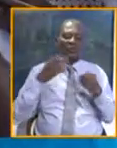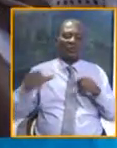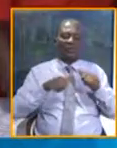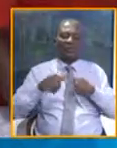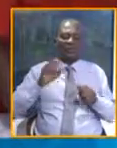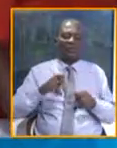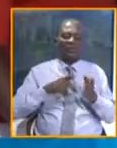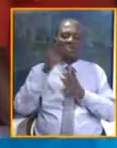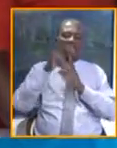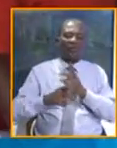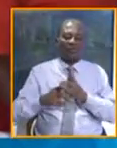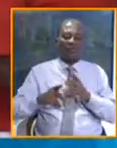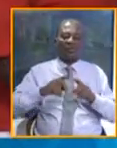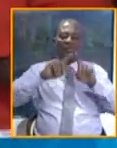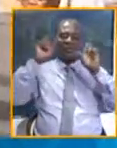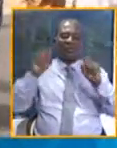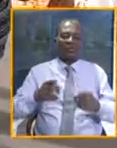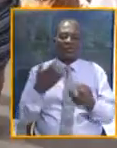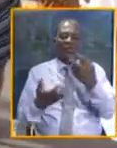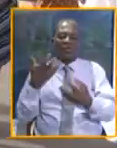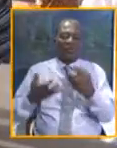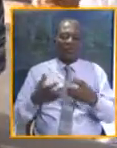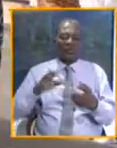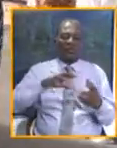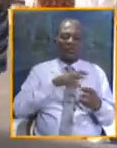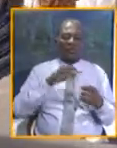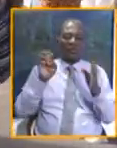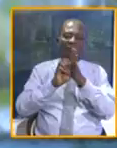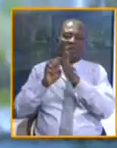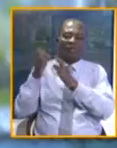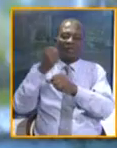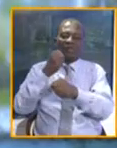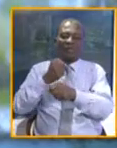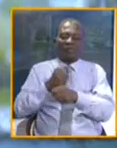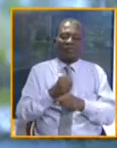programme, notamment les concours culinaires et les danses et des expositions de travaux.